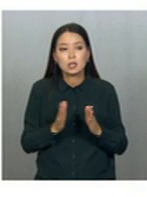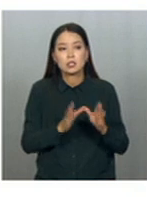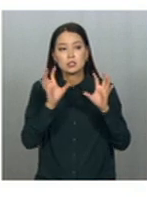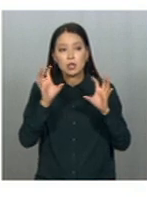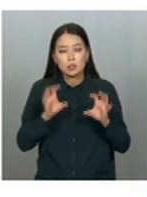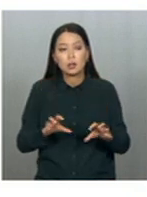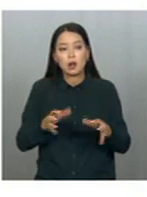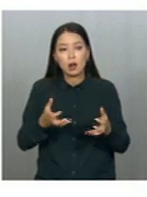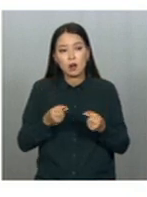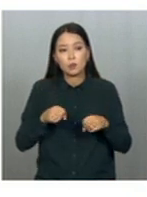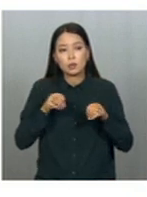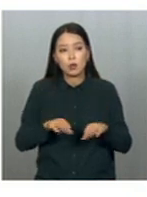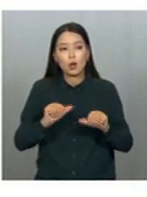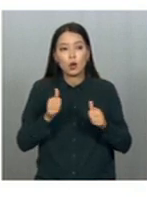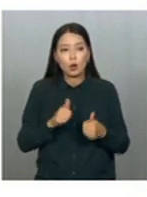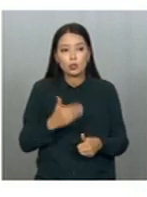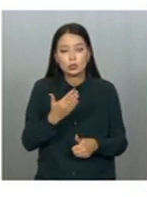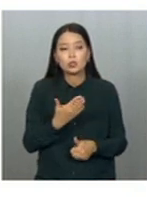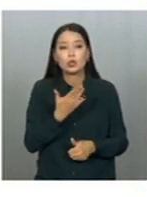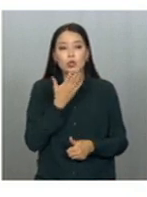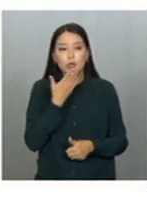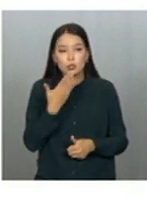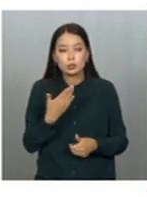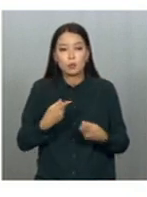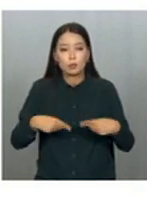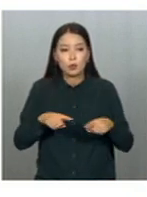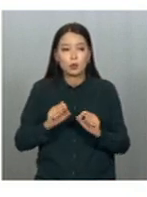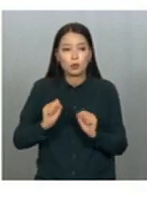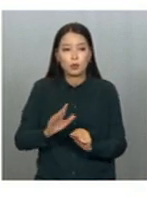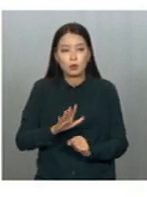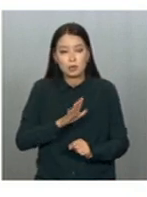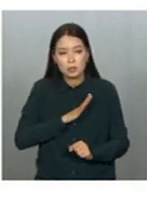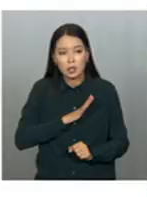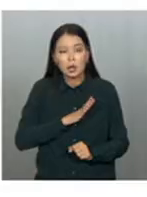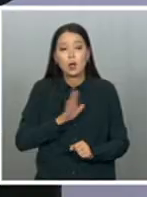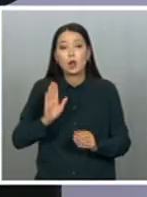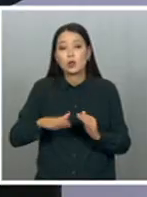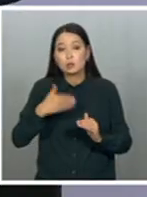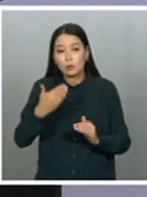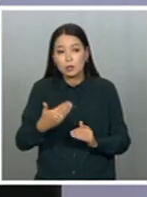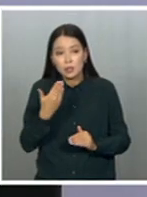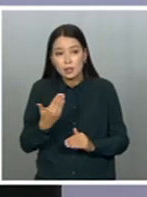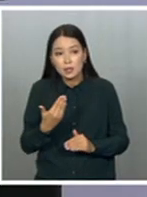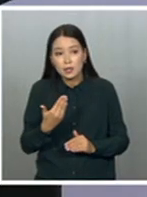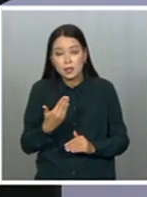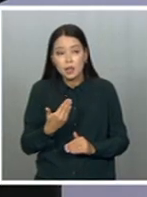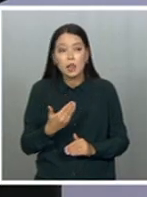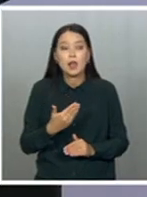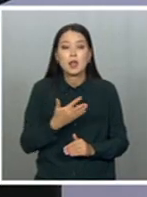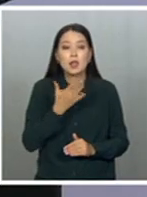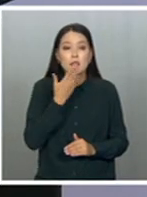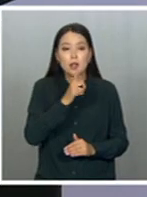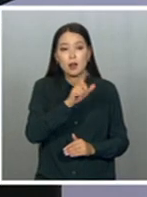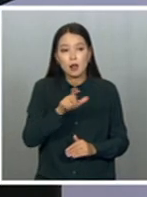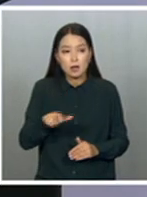қабылдау арқылы елдің ұлттық мүддесін қорғады. Дұрыстықтың жолын таныта білді еліміз. Ел азаматтары